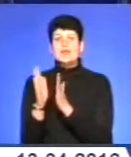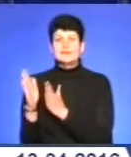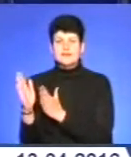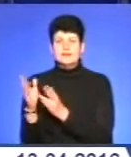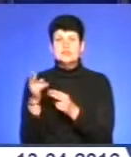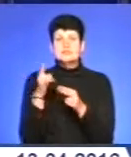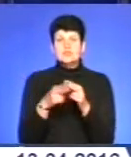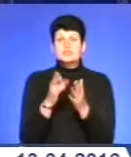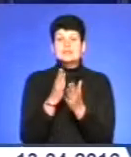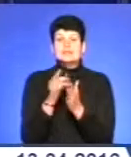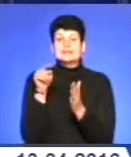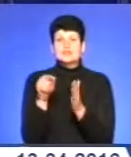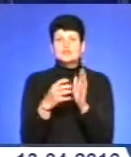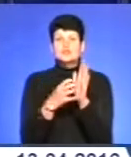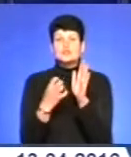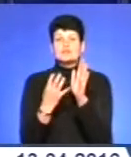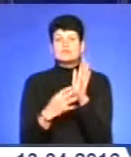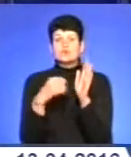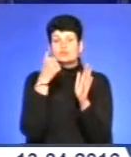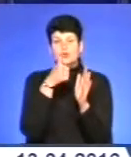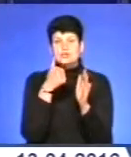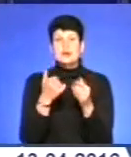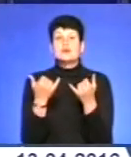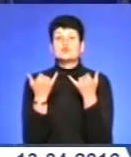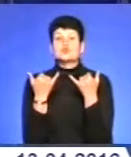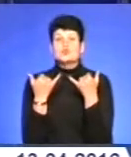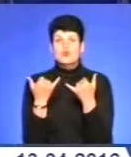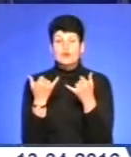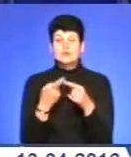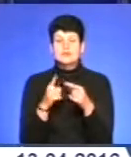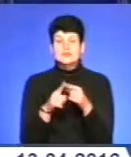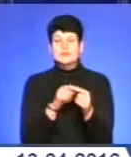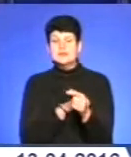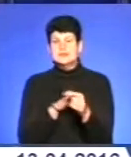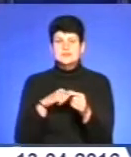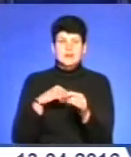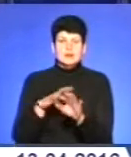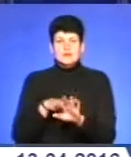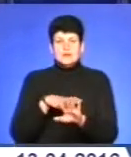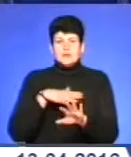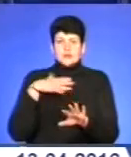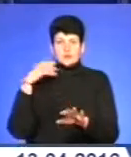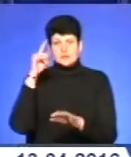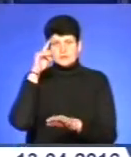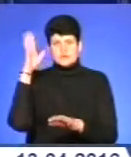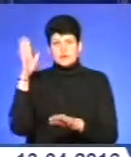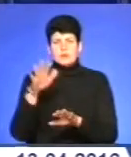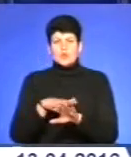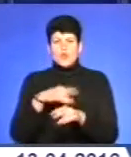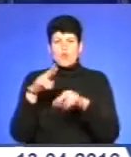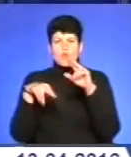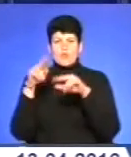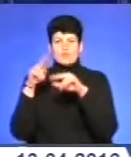його мали ще у 1990 році, однак сьогодні це найвідоміший на Тернопіллі довгобуд. Подробиці у сюжеті